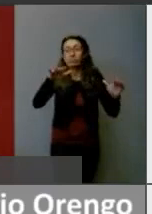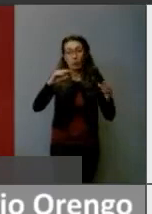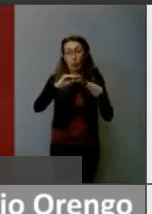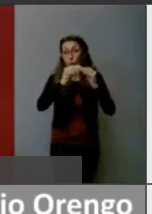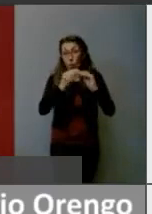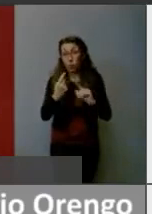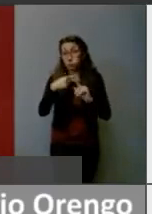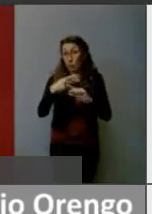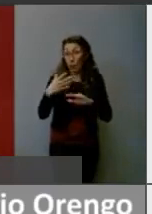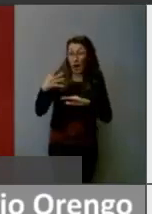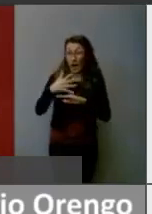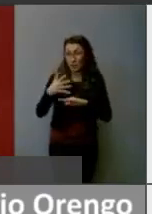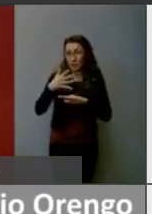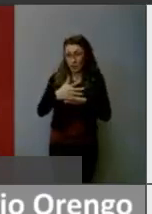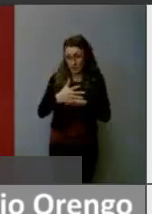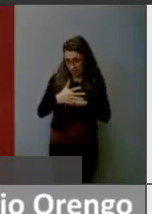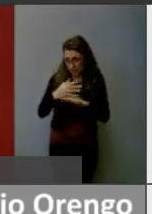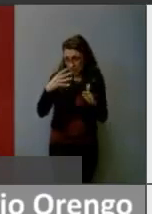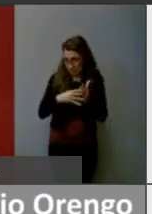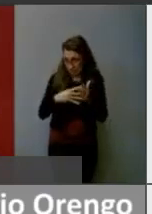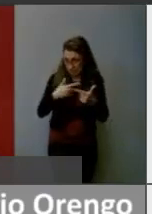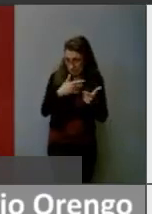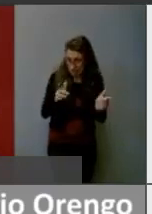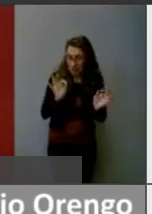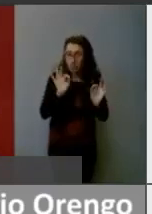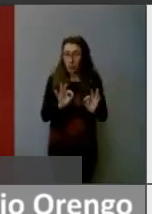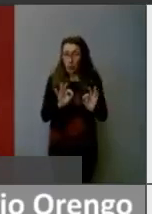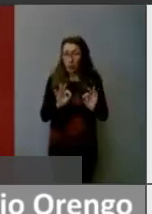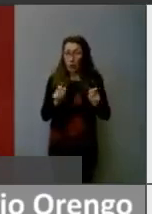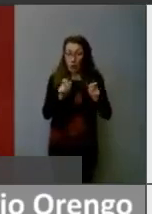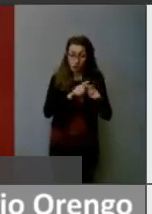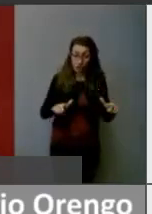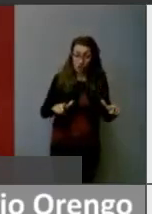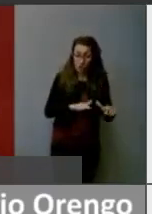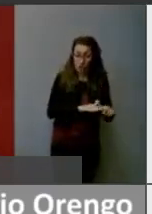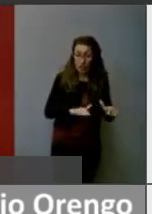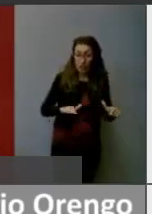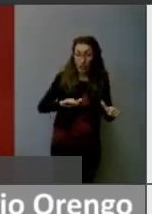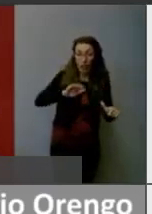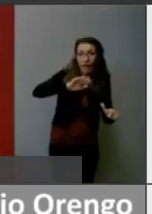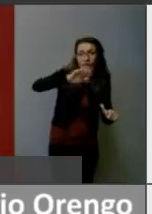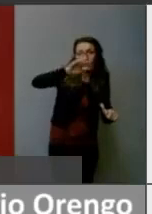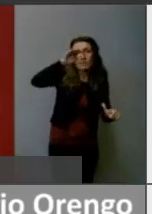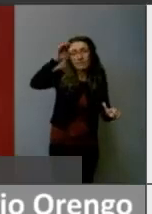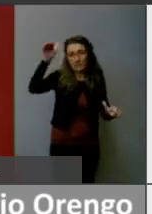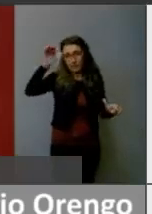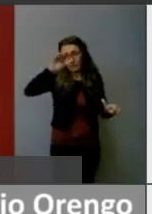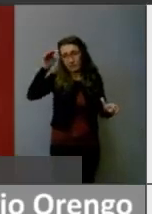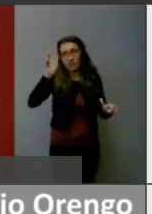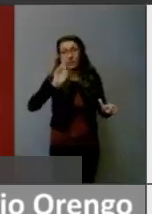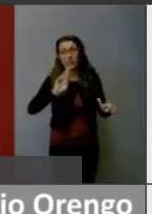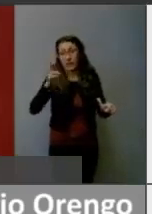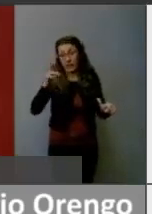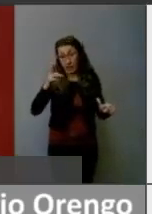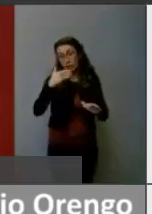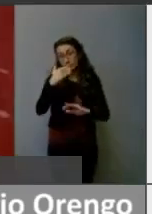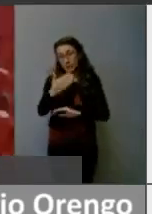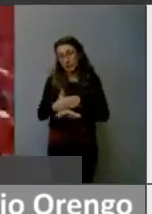di accesso e di collegamento tra la parte bassa della città e via Rigola. Grazie.